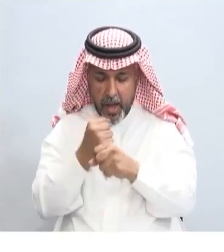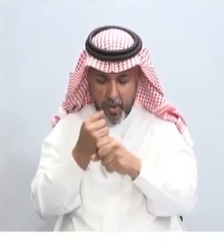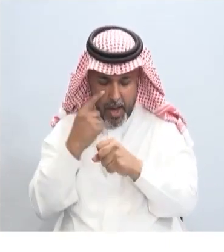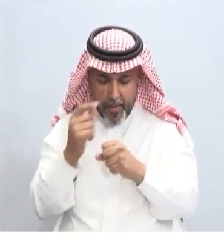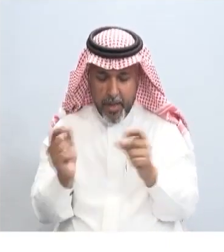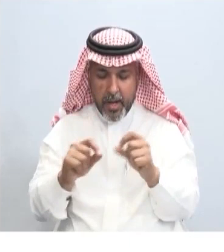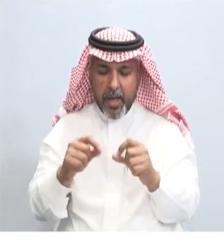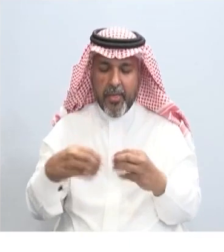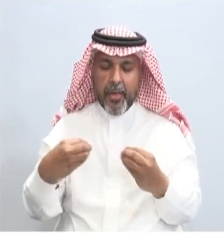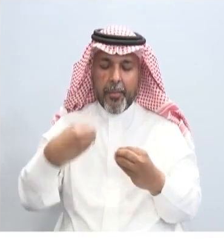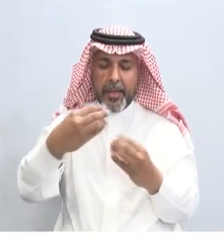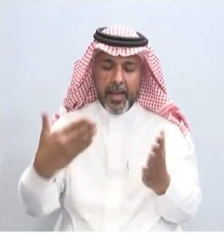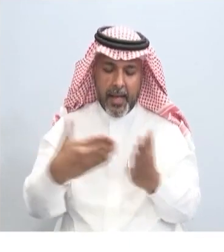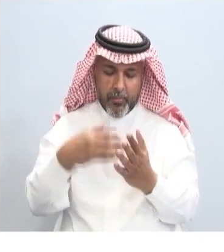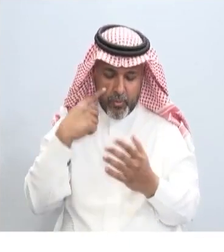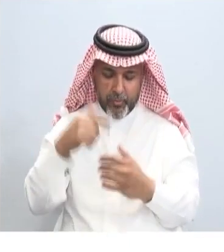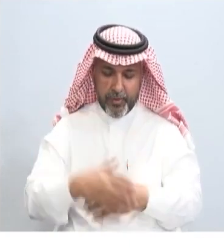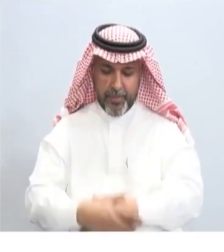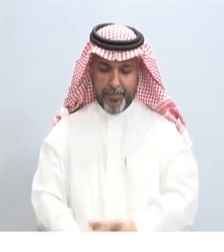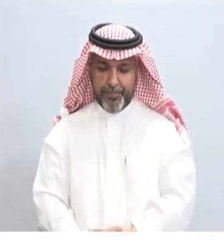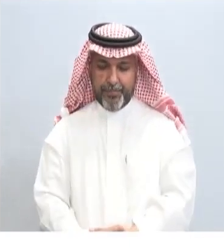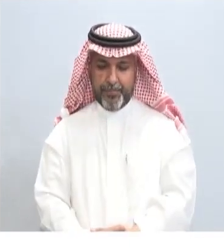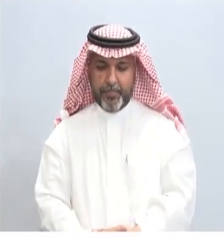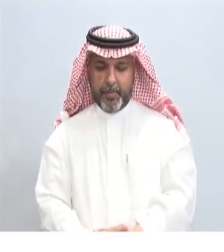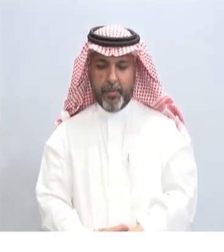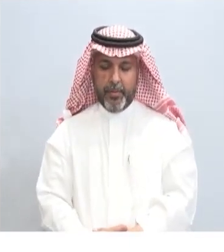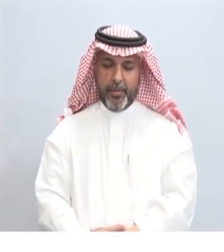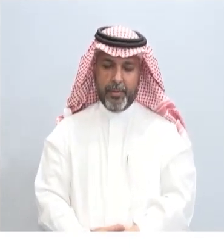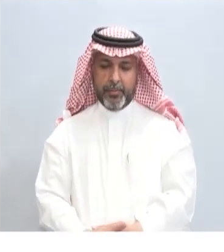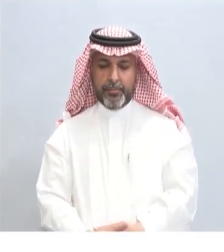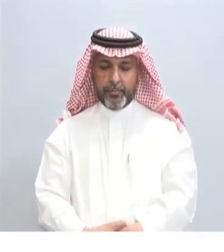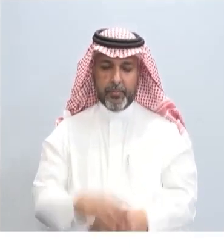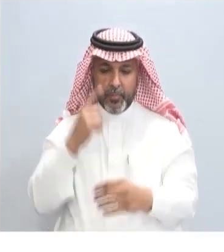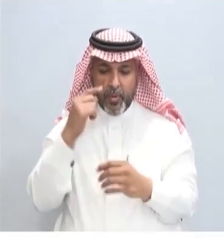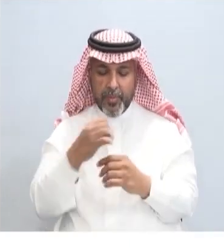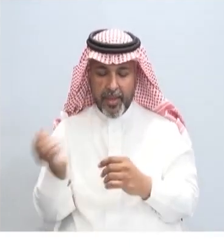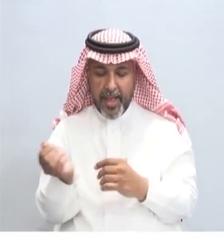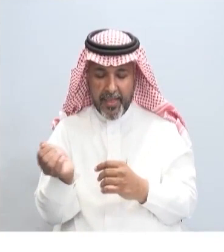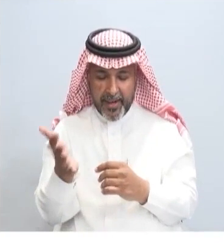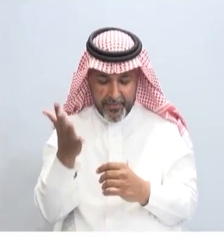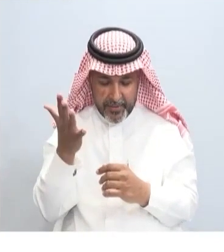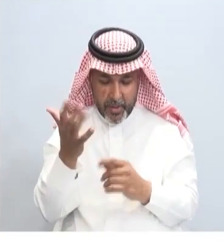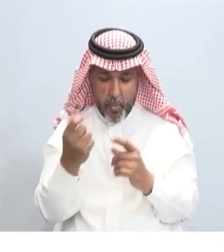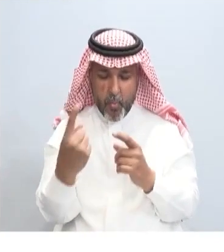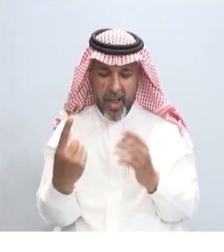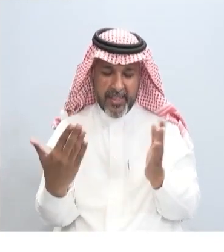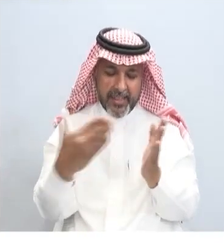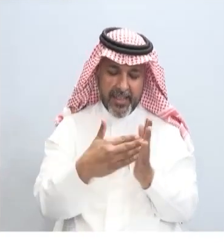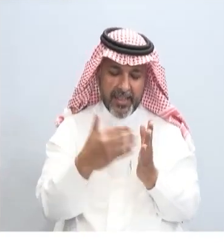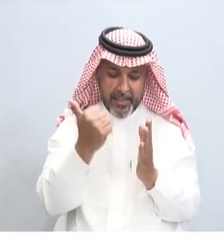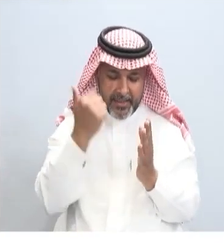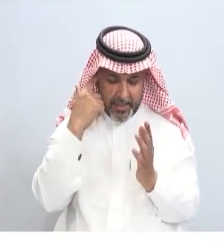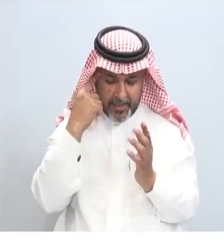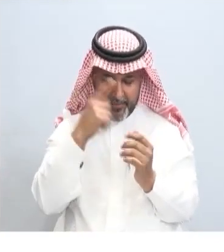فاذا كان احتمال الحصول على عدد اربعه يساوي واحد على 6 فاحتمال عدم الحصول على العدد عه كم بيصير يصير